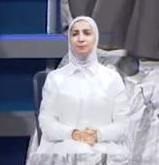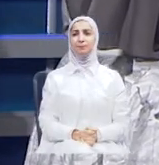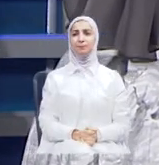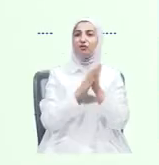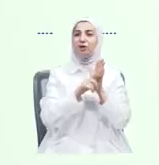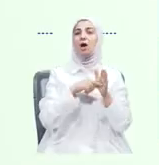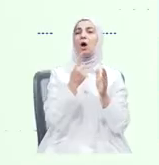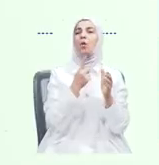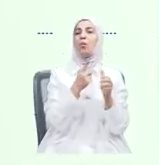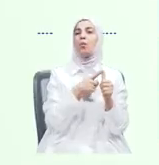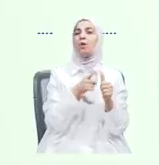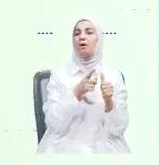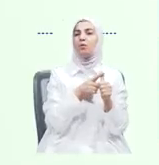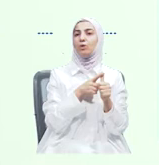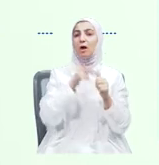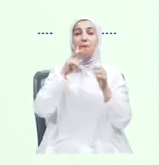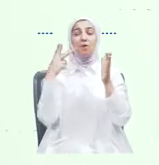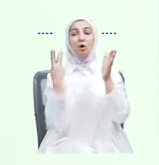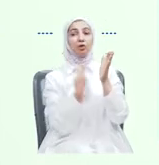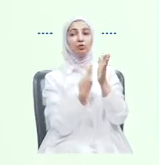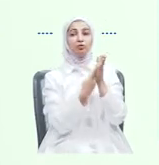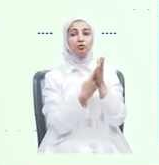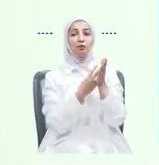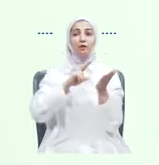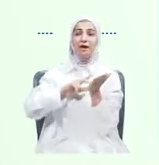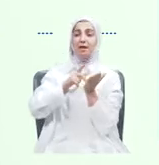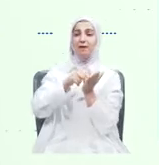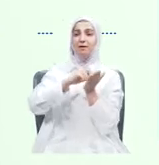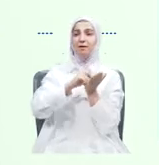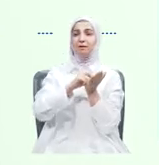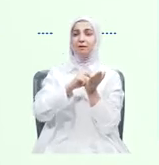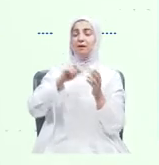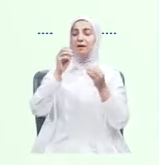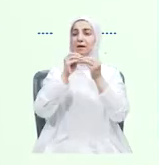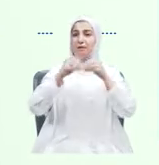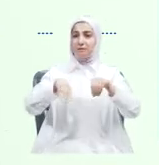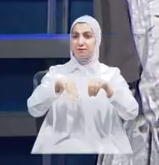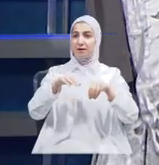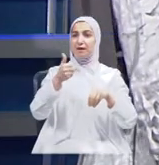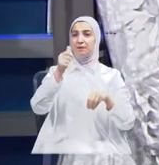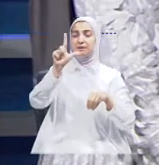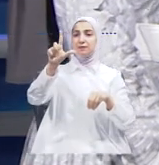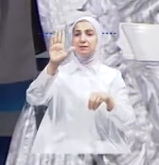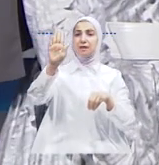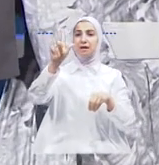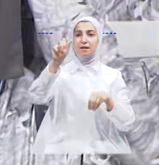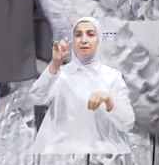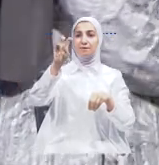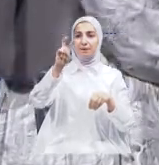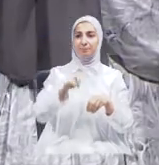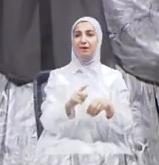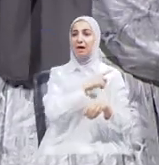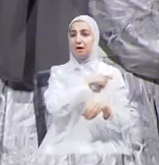النشاط الأول، سنستعرض معاً أبرز الحركات الإصلاحية السلفية، وهنا نضع اسم الدعوة والمنطقة.